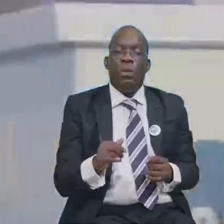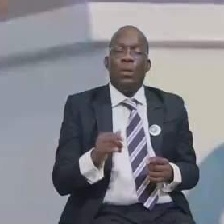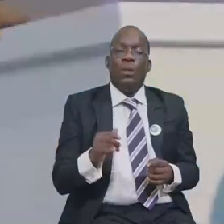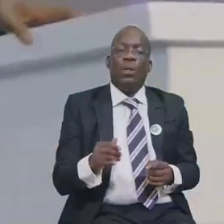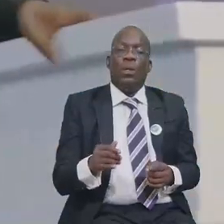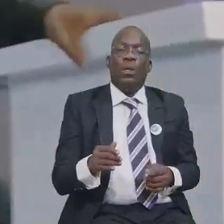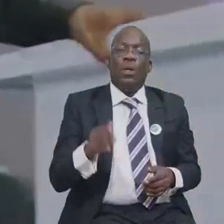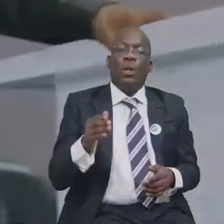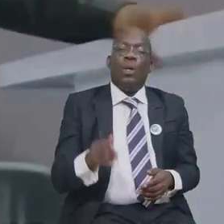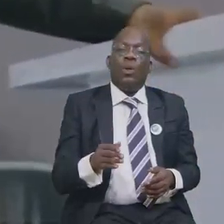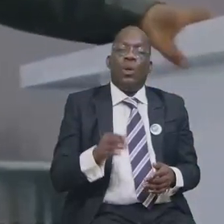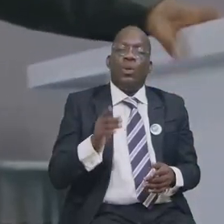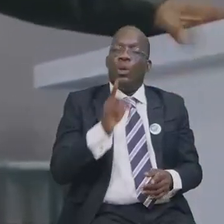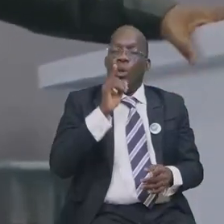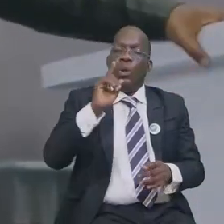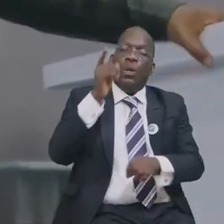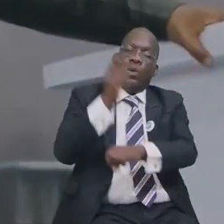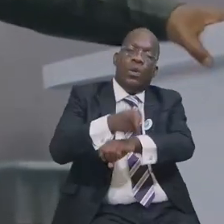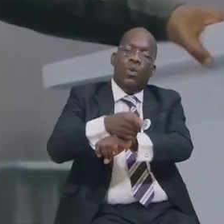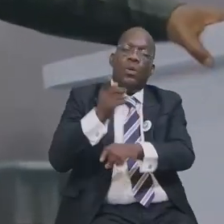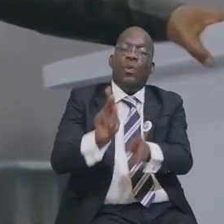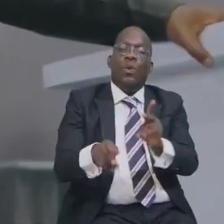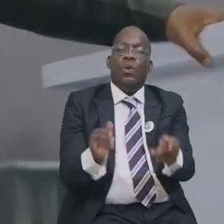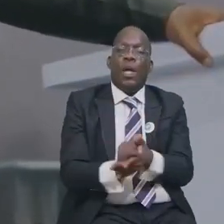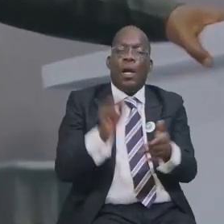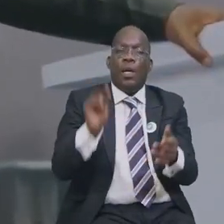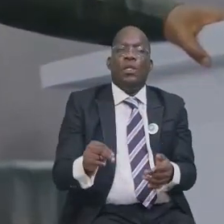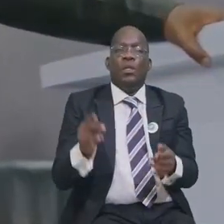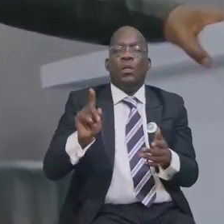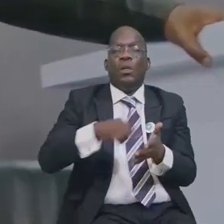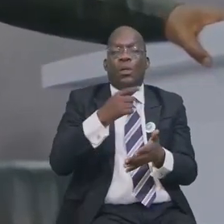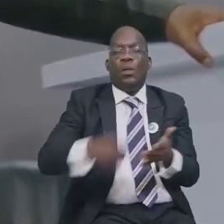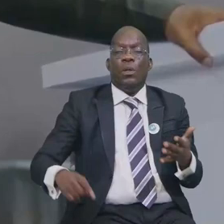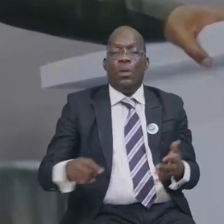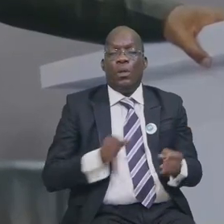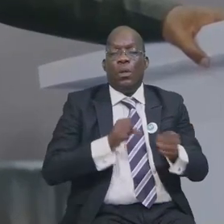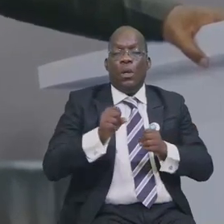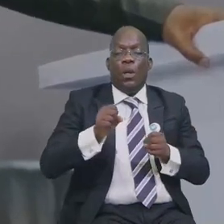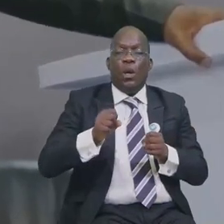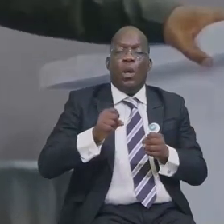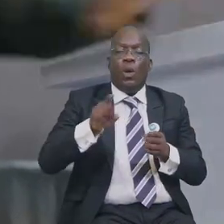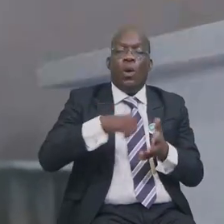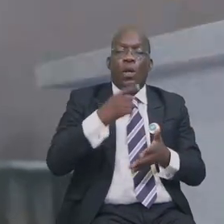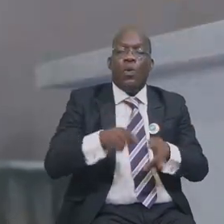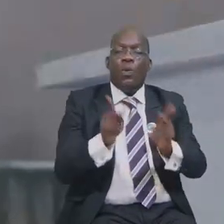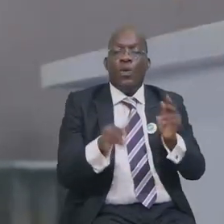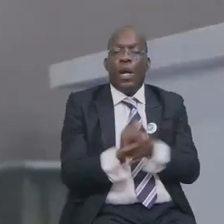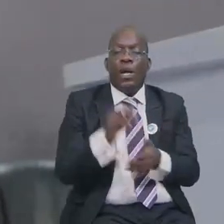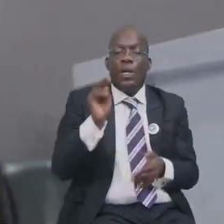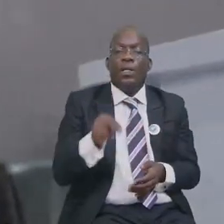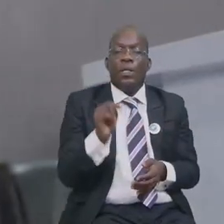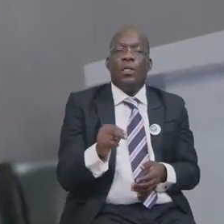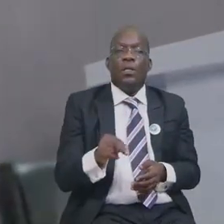Réprimander ceux qui doivent être réprimandés. Corriger ceux-là qui doivent être corrigés. Et